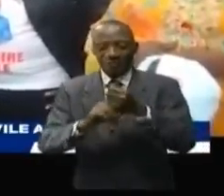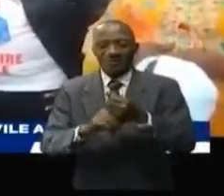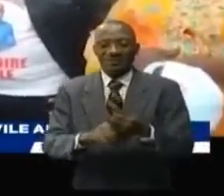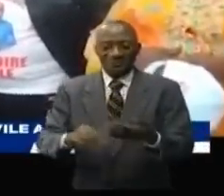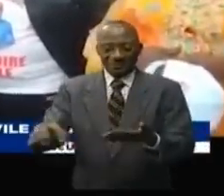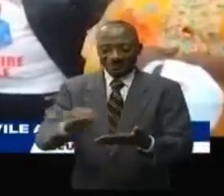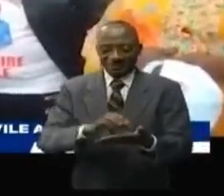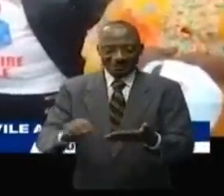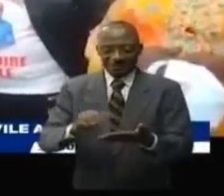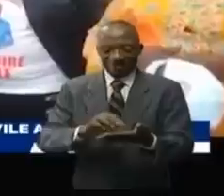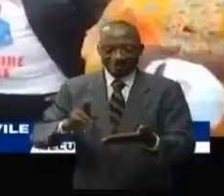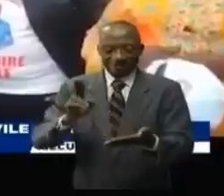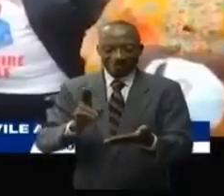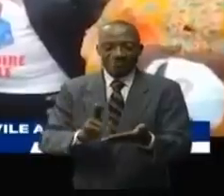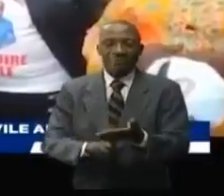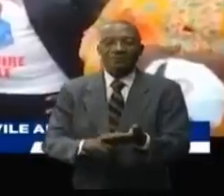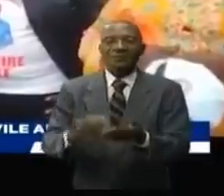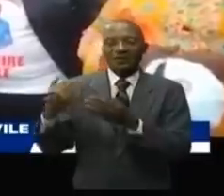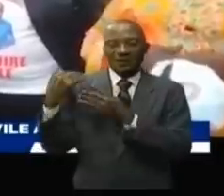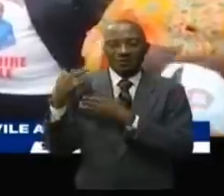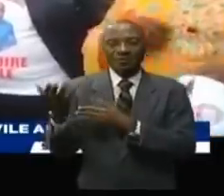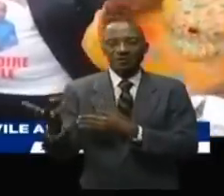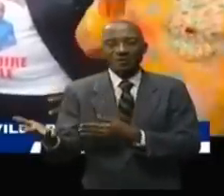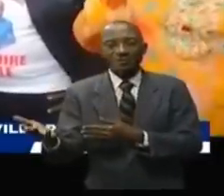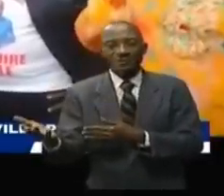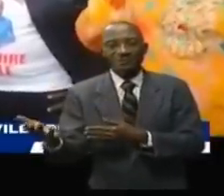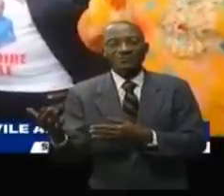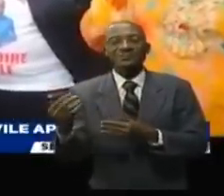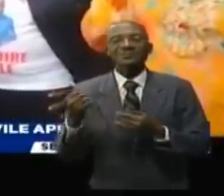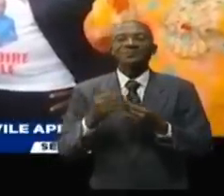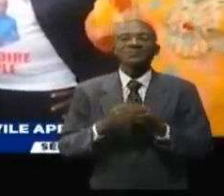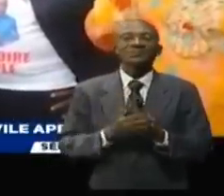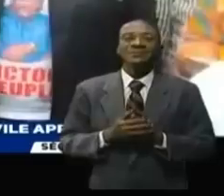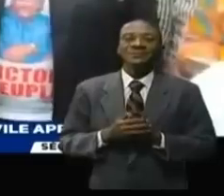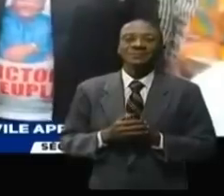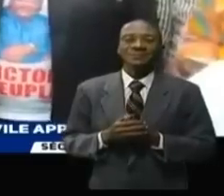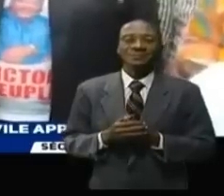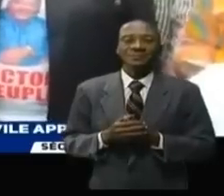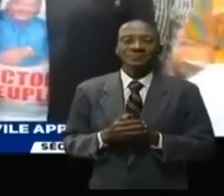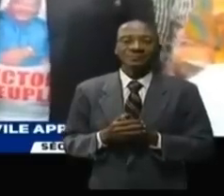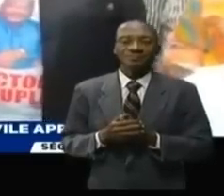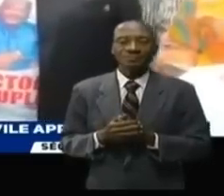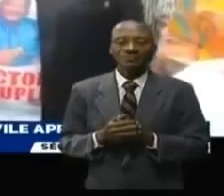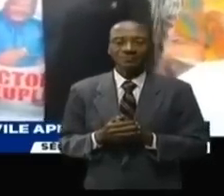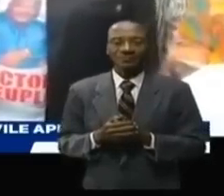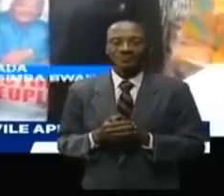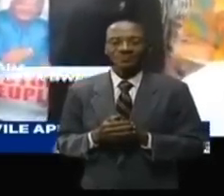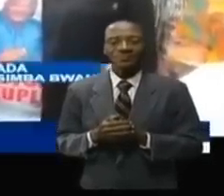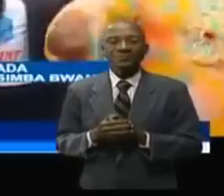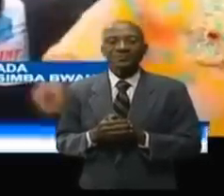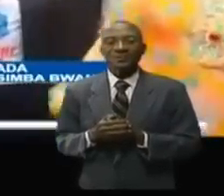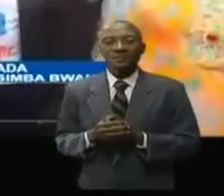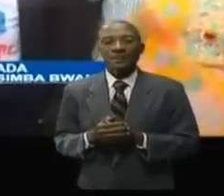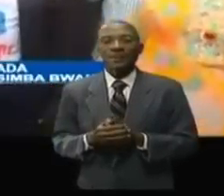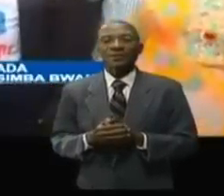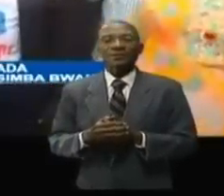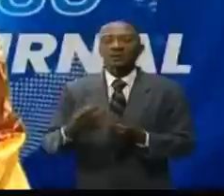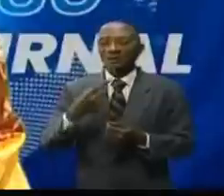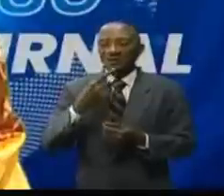2022 pour la Ligue des Femmes du mouvement citoyen Képi Blanc, Bernadette Moussa et Mwamba. Képi Blanc!